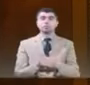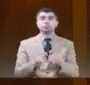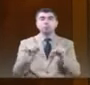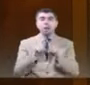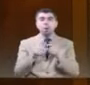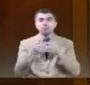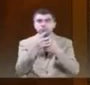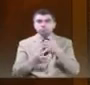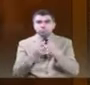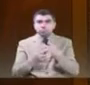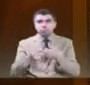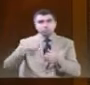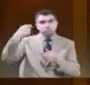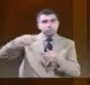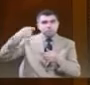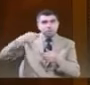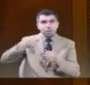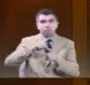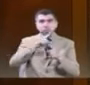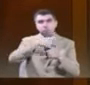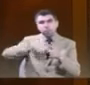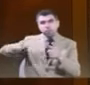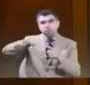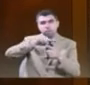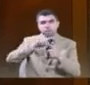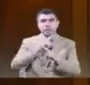اللي كان دخلوا كيكفينا باش نخلصوا التقاعد،